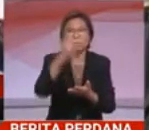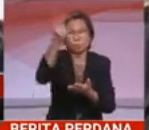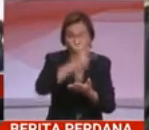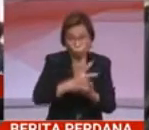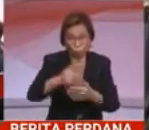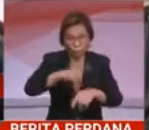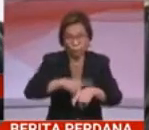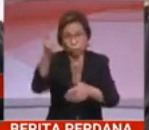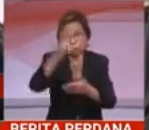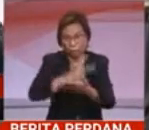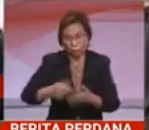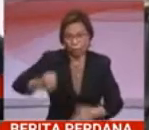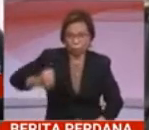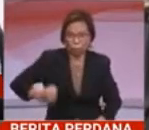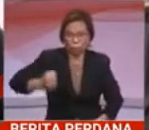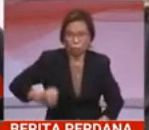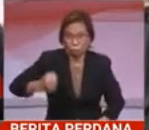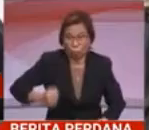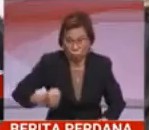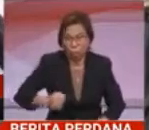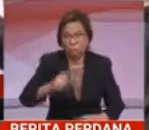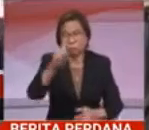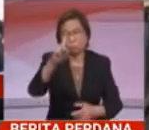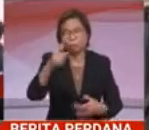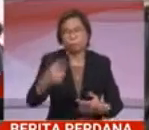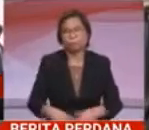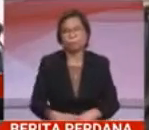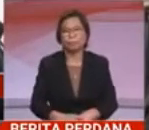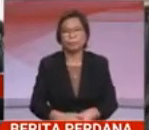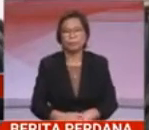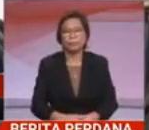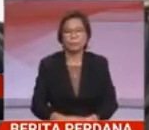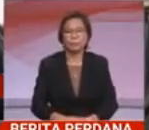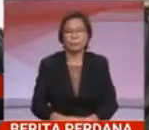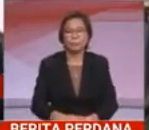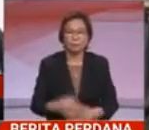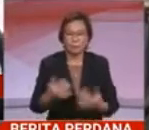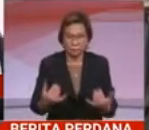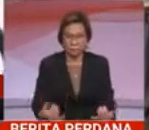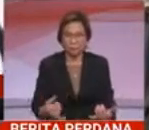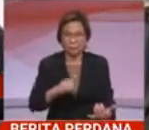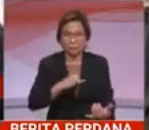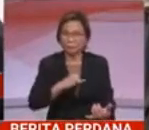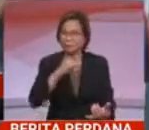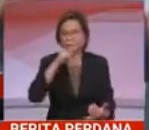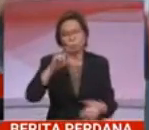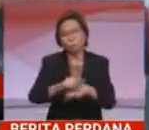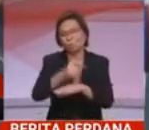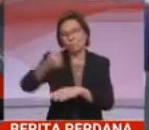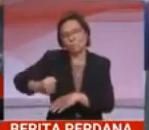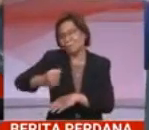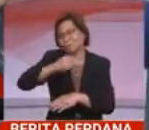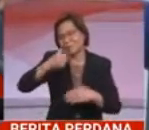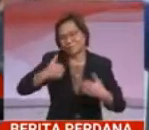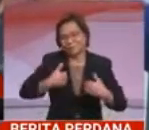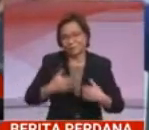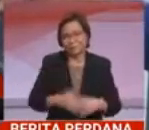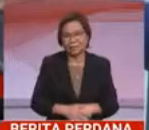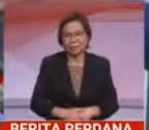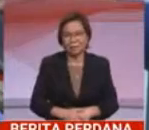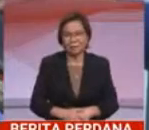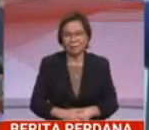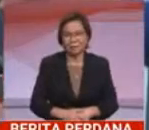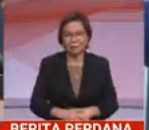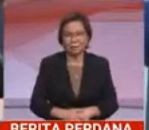lah. Dah seluruhnya saya pakai tongkat satu dan yang sekarang saya sudah tak pakai tongkat. Tak pakai